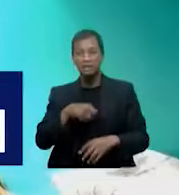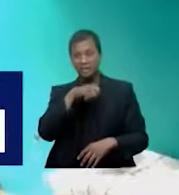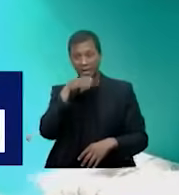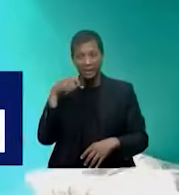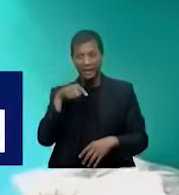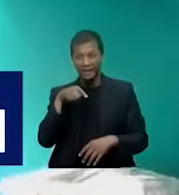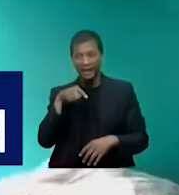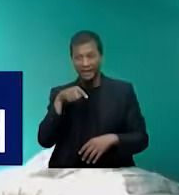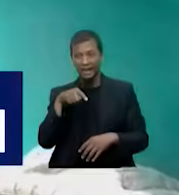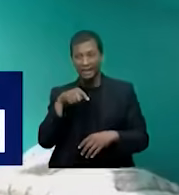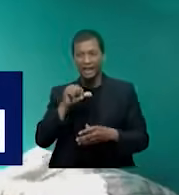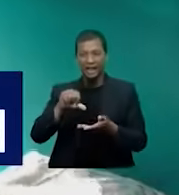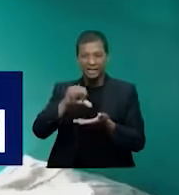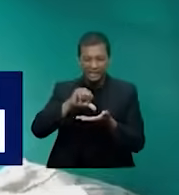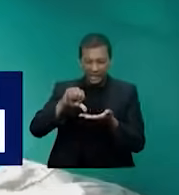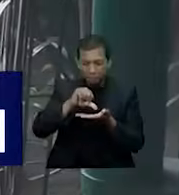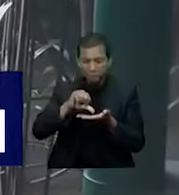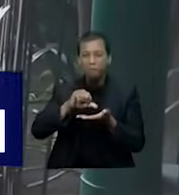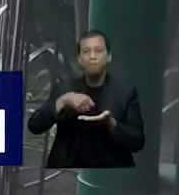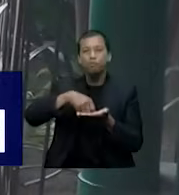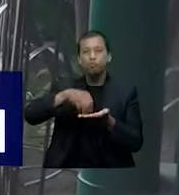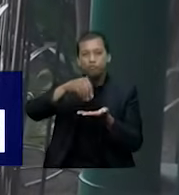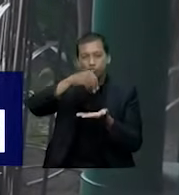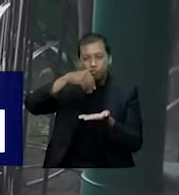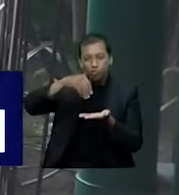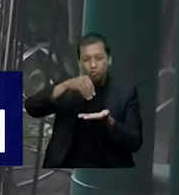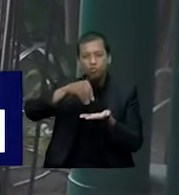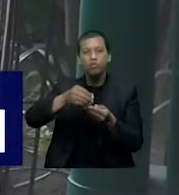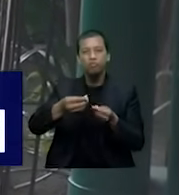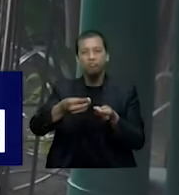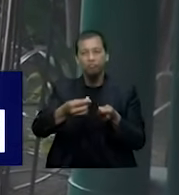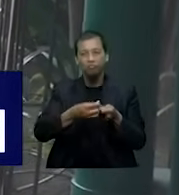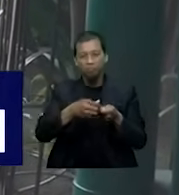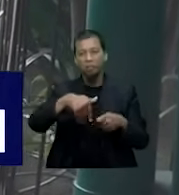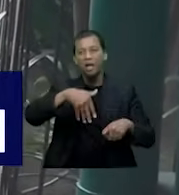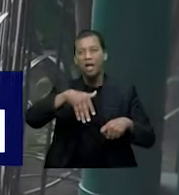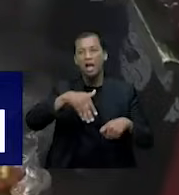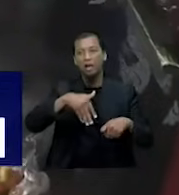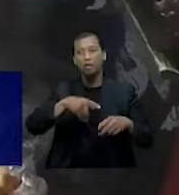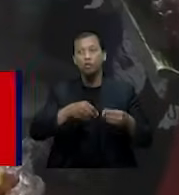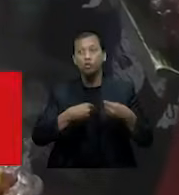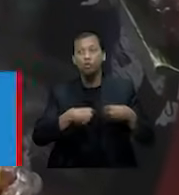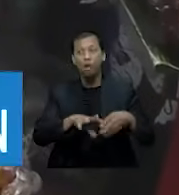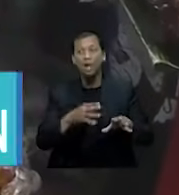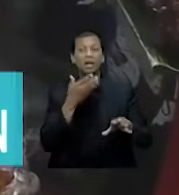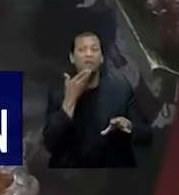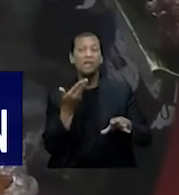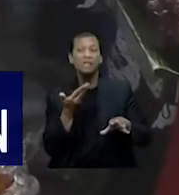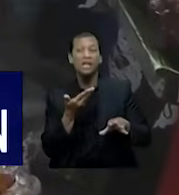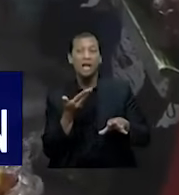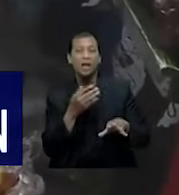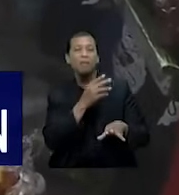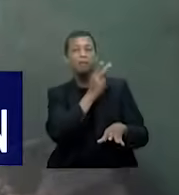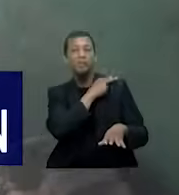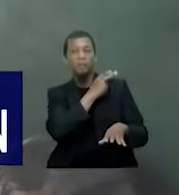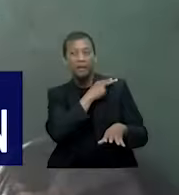yang bercita rasa gurih dan manis. Sate kere yang dijual Mbah Suwarni kerap menjadi langganan pejabat, termasuk Keraton Yogyakarta yang